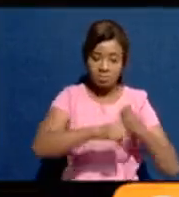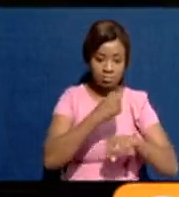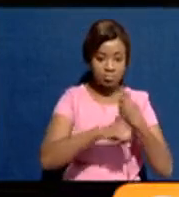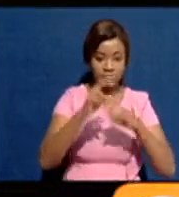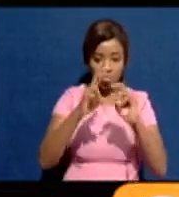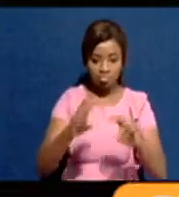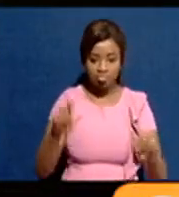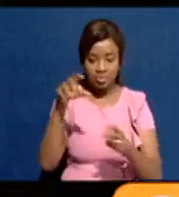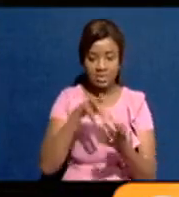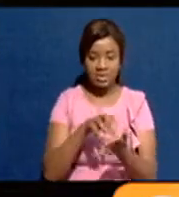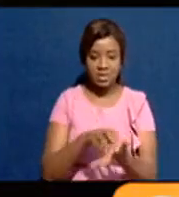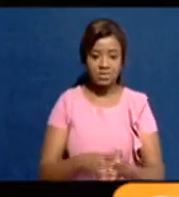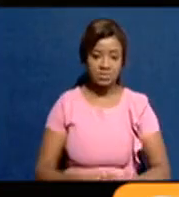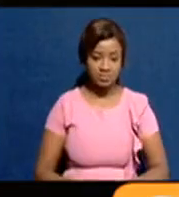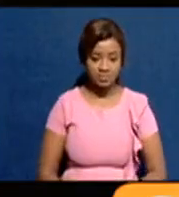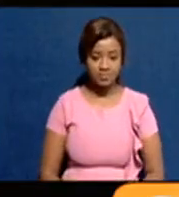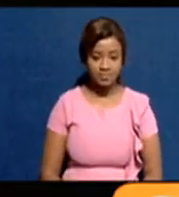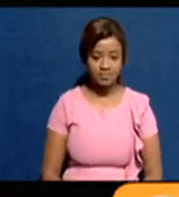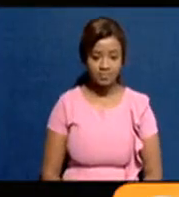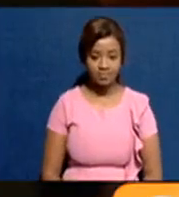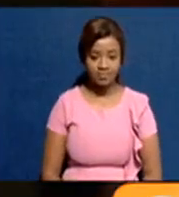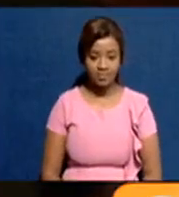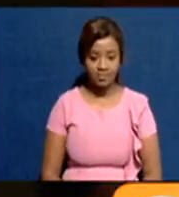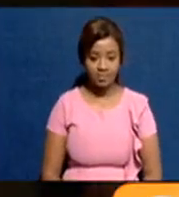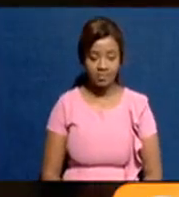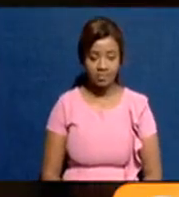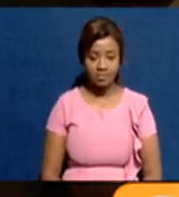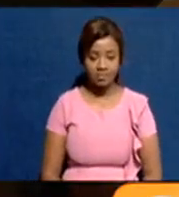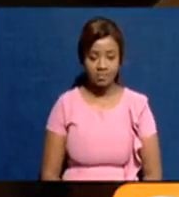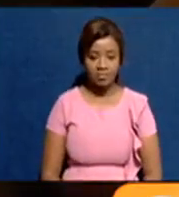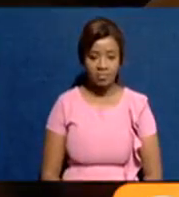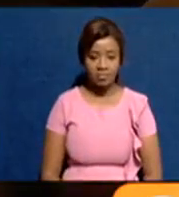Gatete Njoroge, runinga ya Citizen.